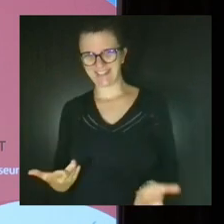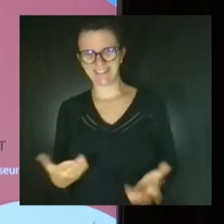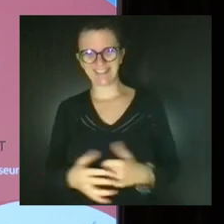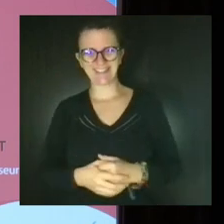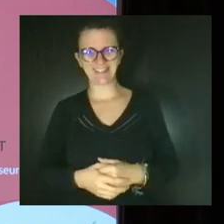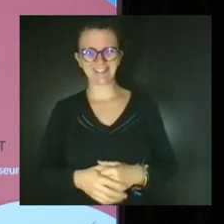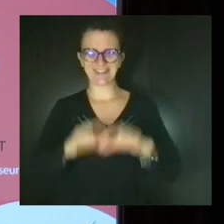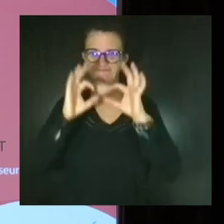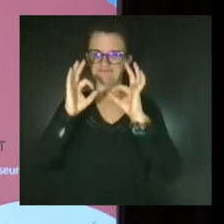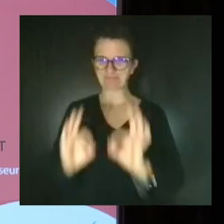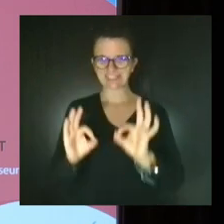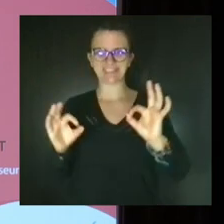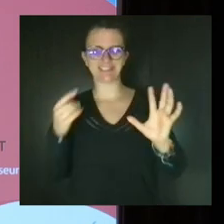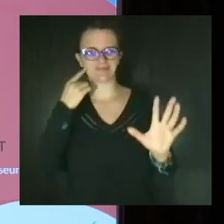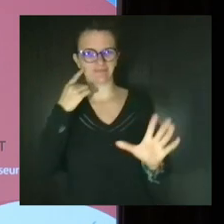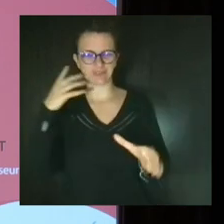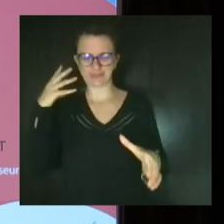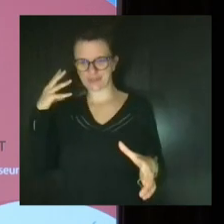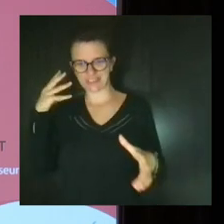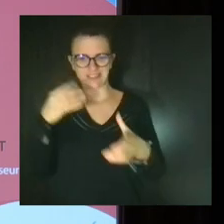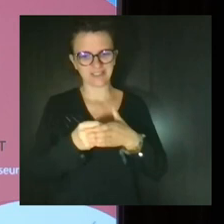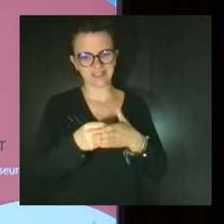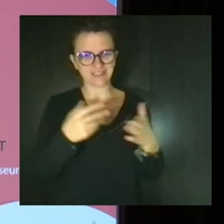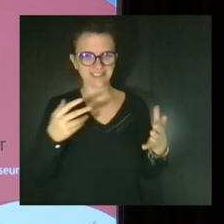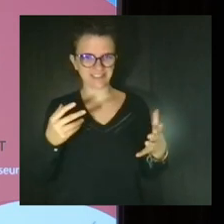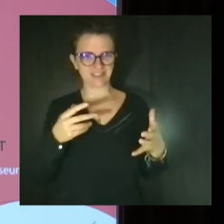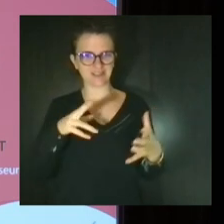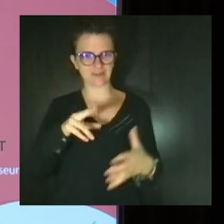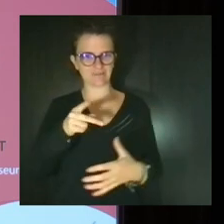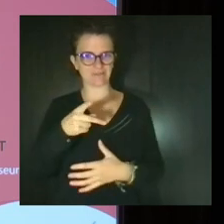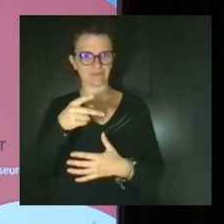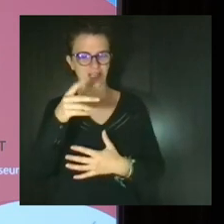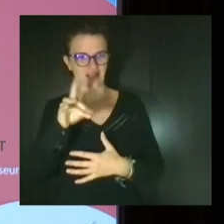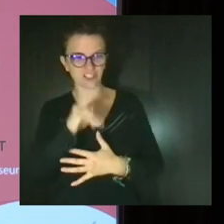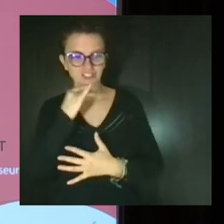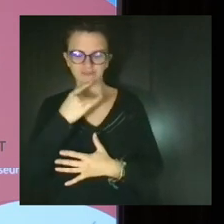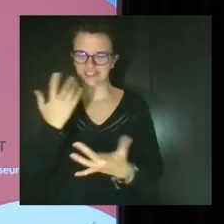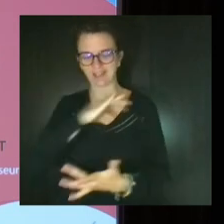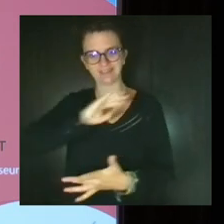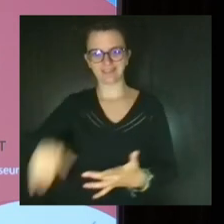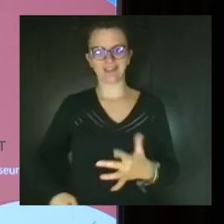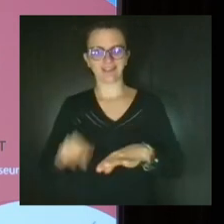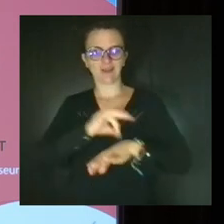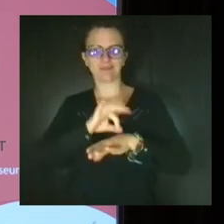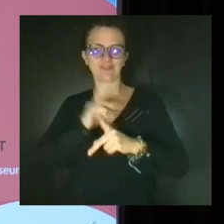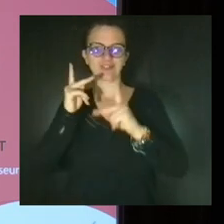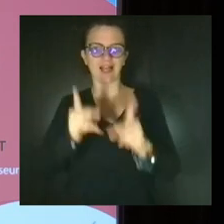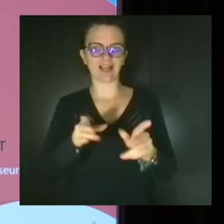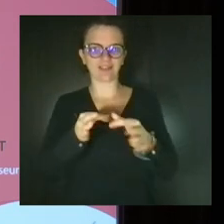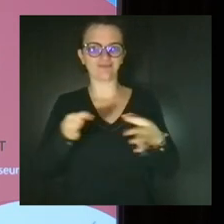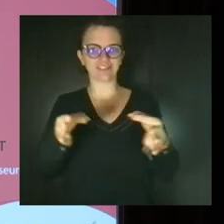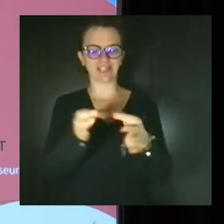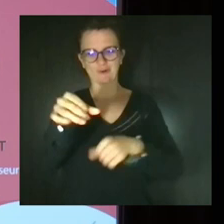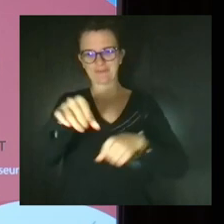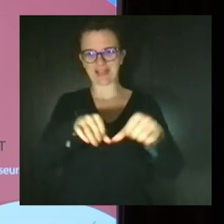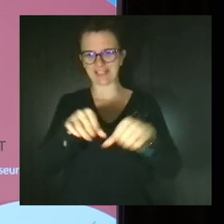comme il se doit pour un PUPH. C'est au dernier moment qu'ils arrivent au bloc opératoire, et qui va nous parler de son grand projet